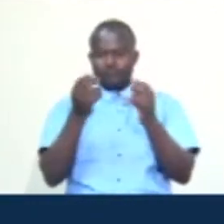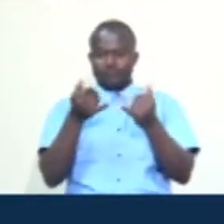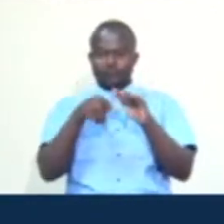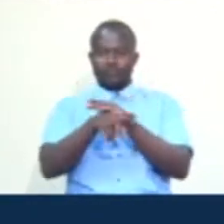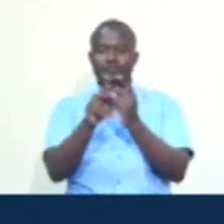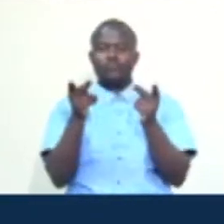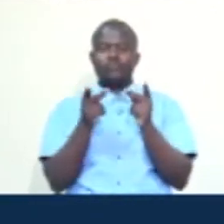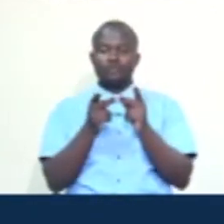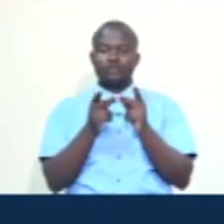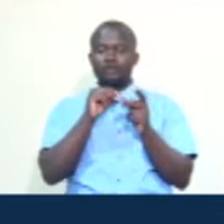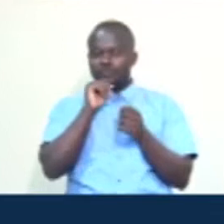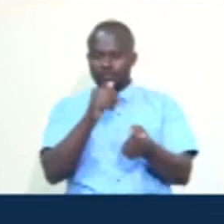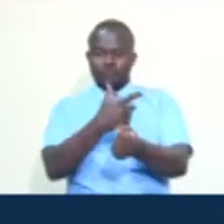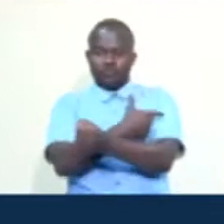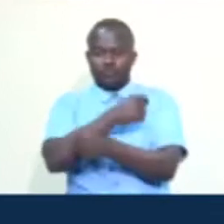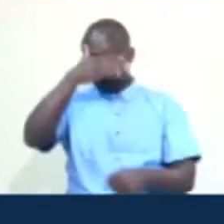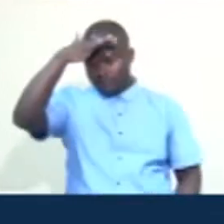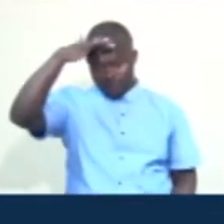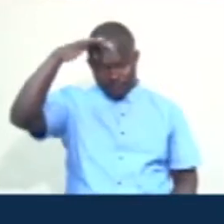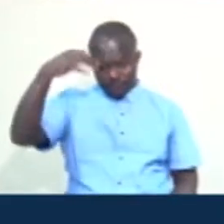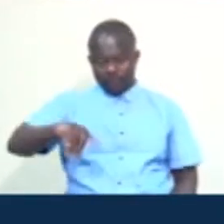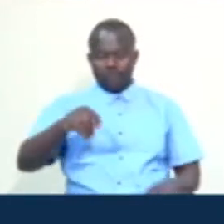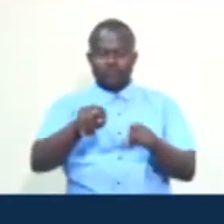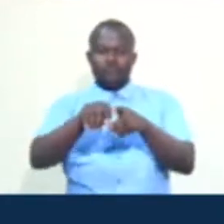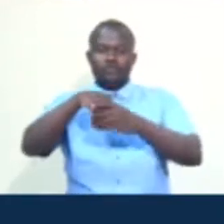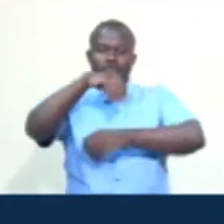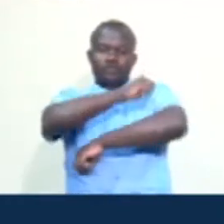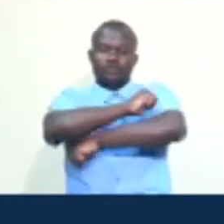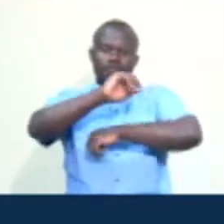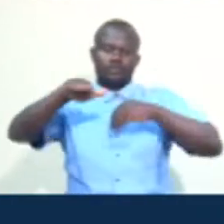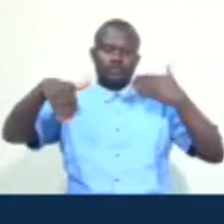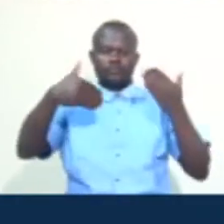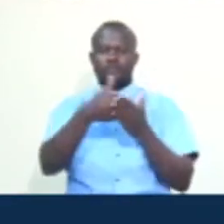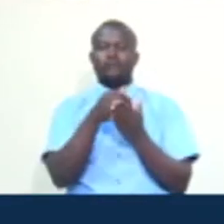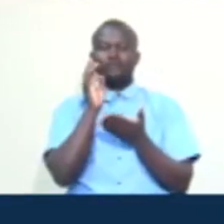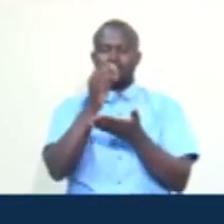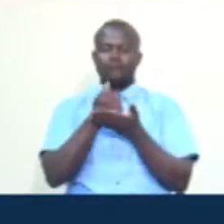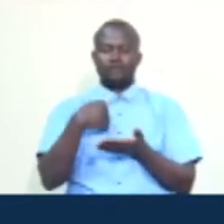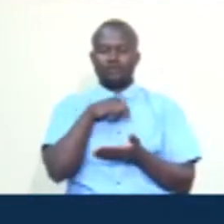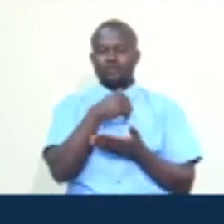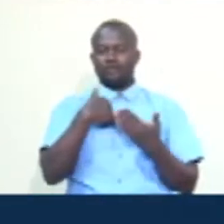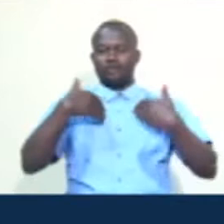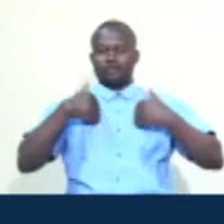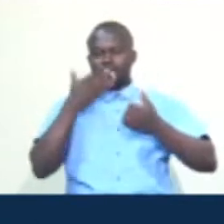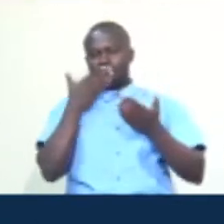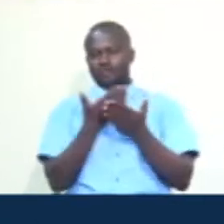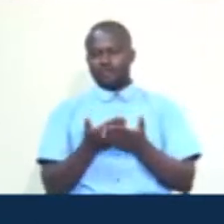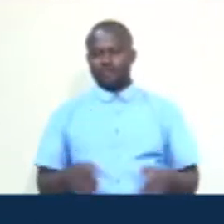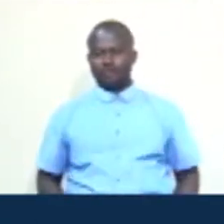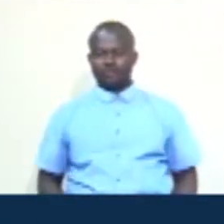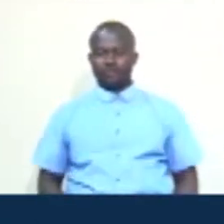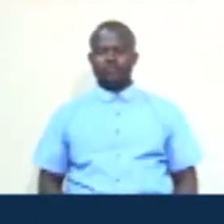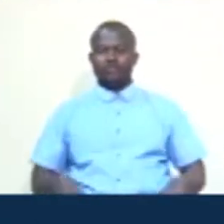ahantu utarikingije biragoye no ku ishuri hose bizadufasha no kugira ubuzima bwiza ku